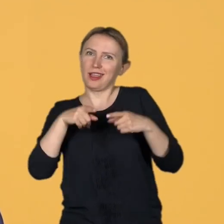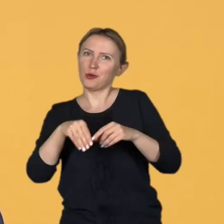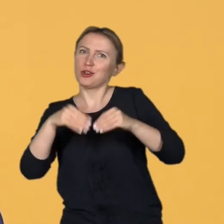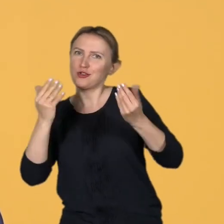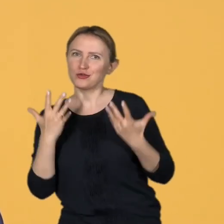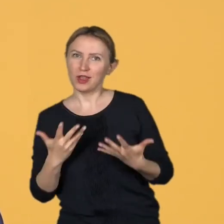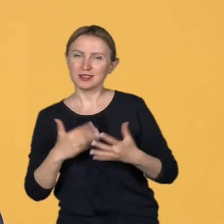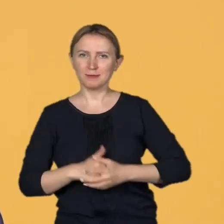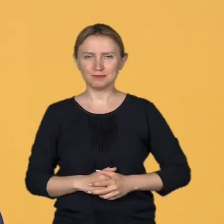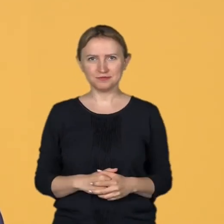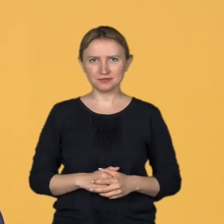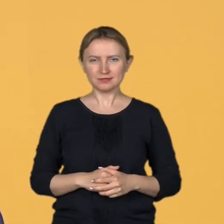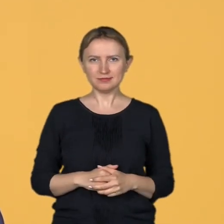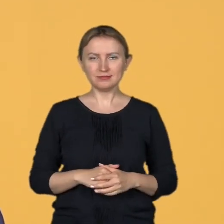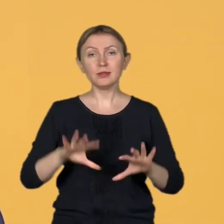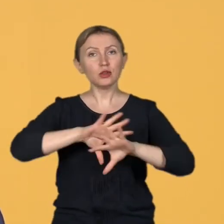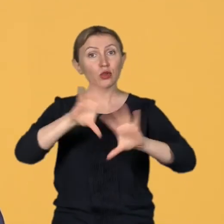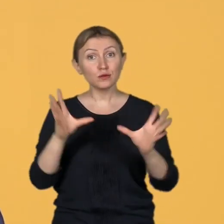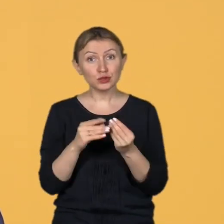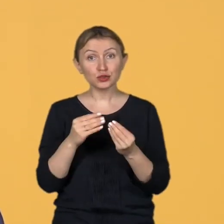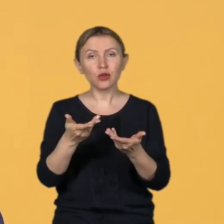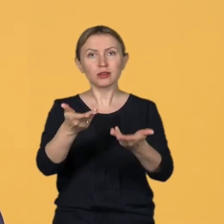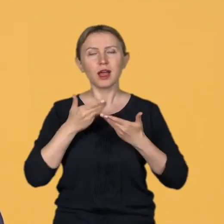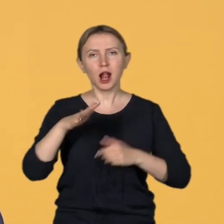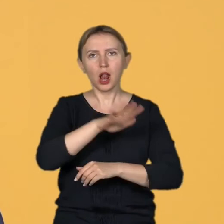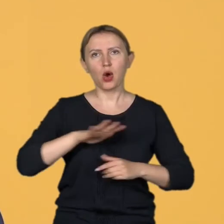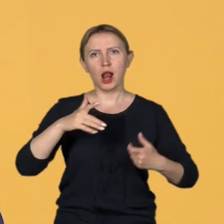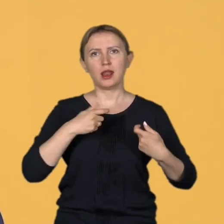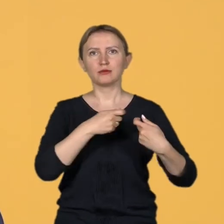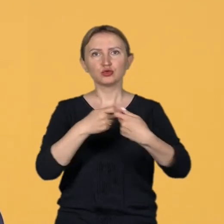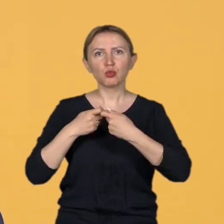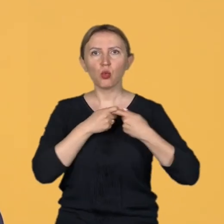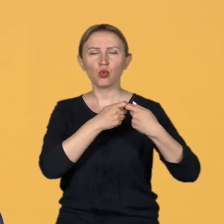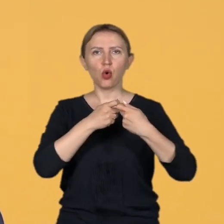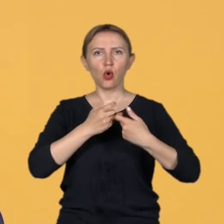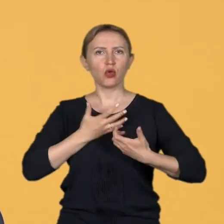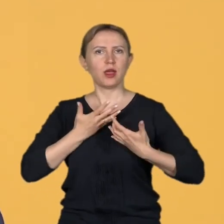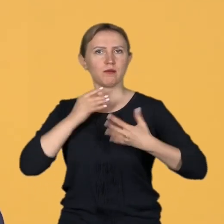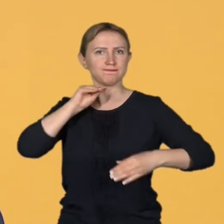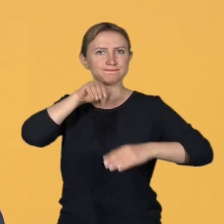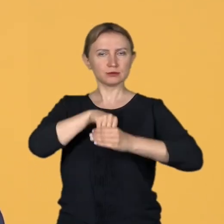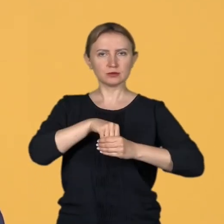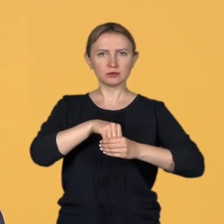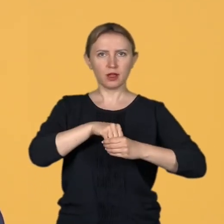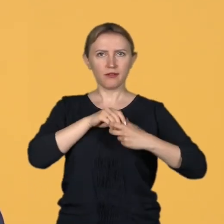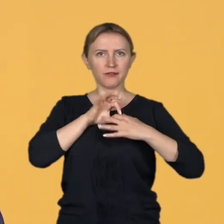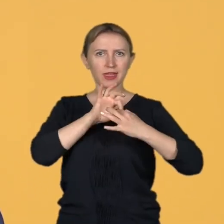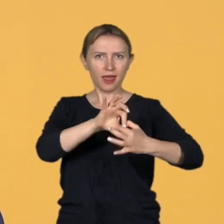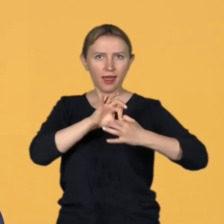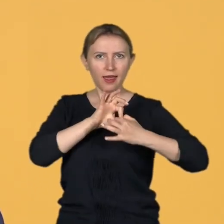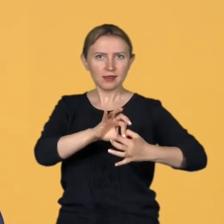kierunku. No i właśnie to wszystko ma budować tą lokalną wspólnotę, poczucie